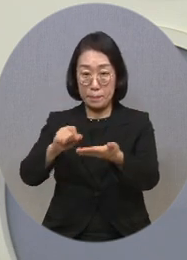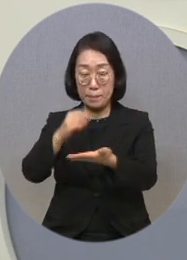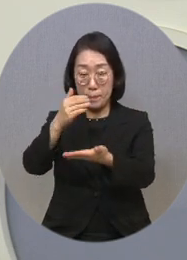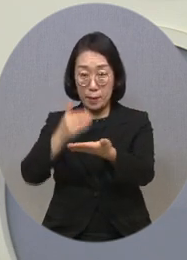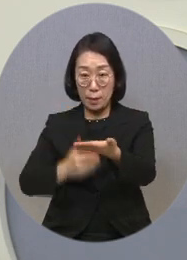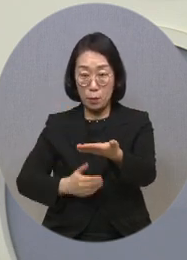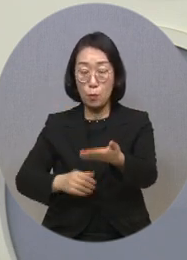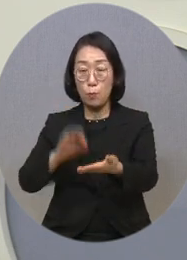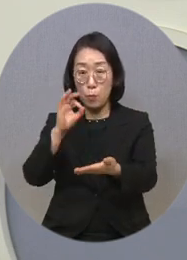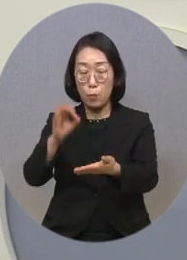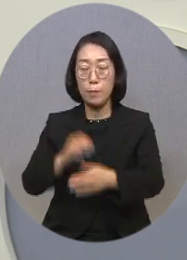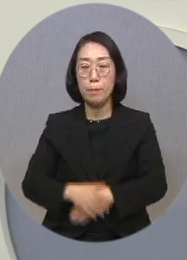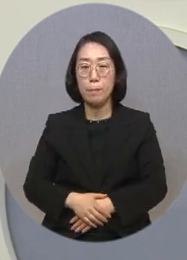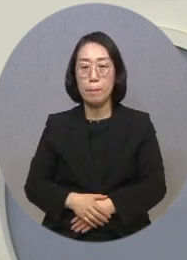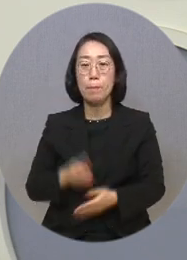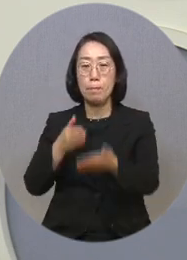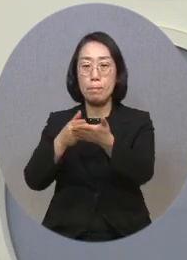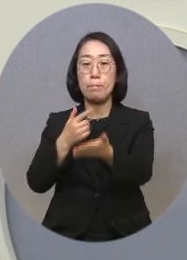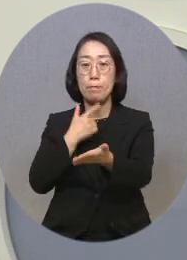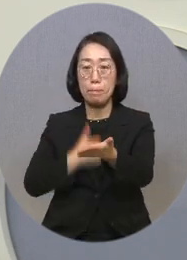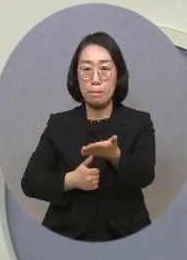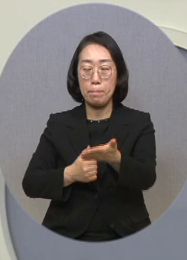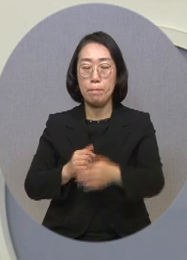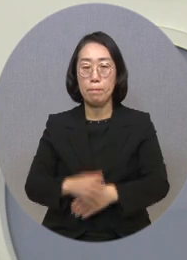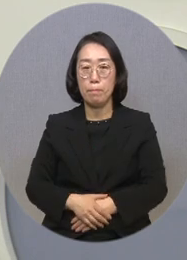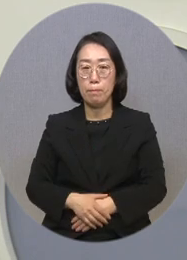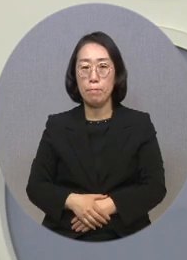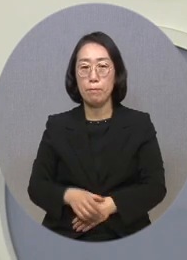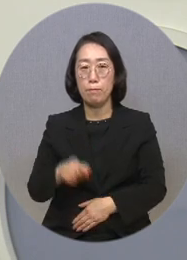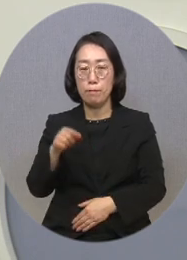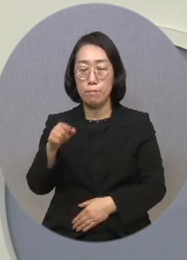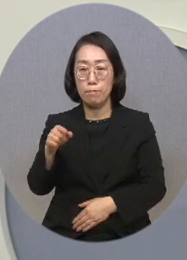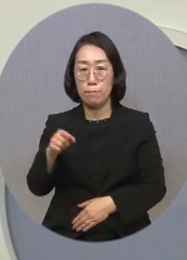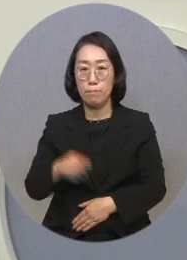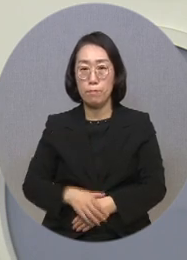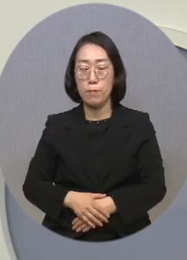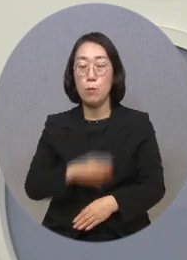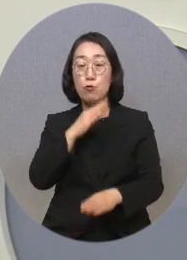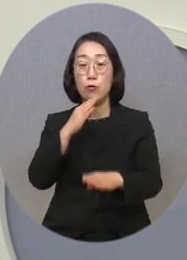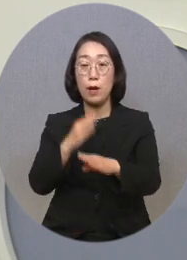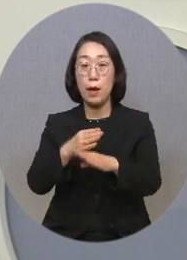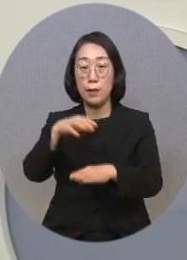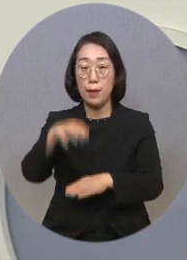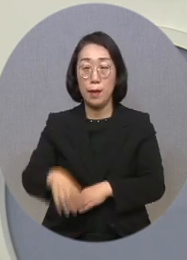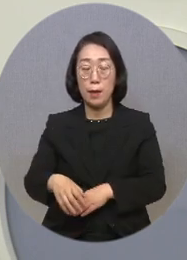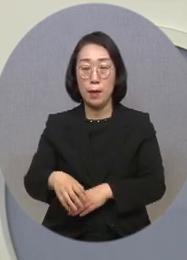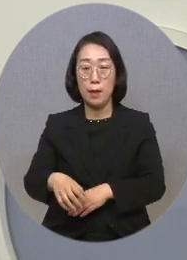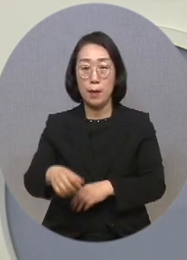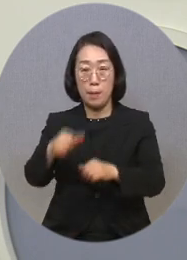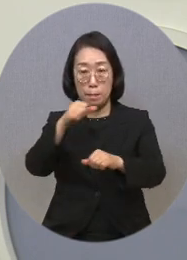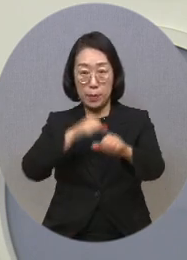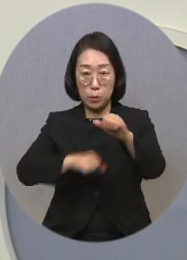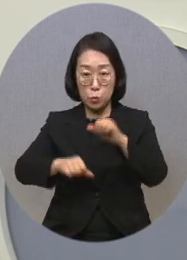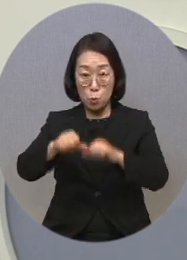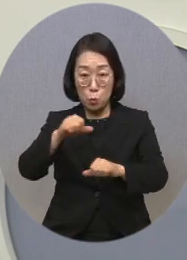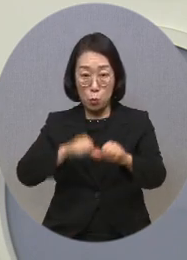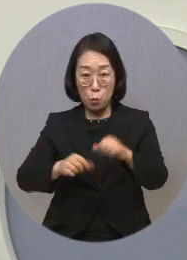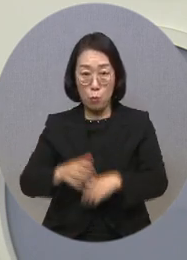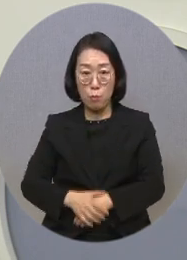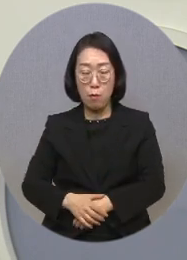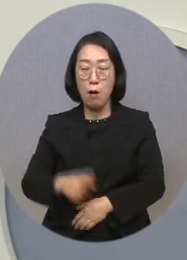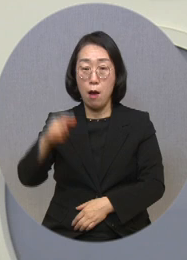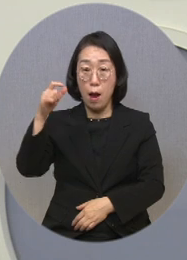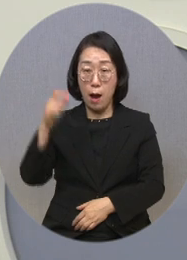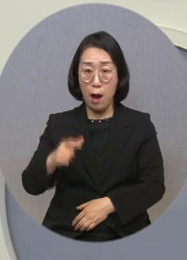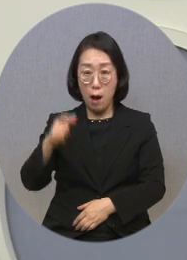해마다 이야기를 제안을 했었지만 그래서 북한의 민족 정기가 더 그만큼